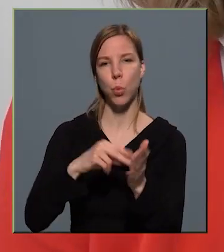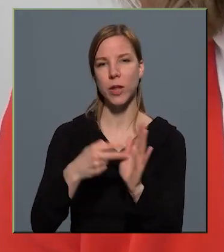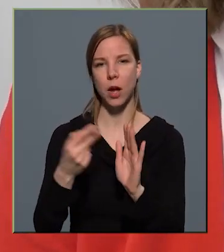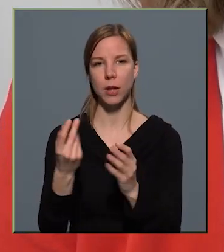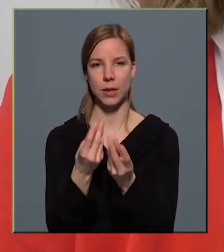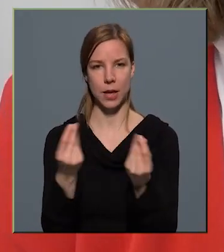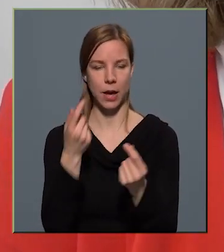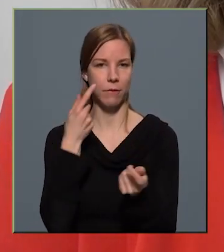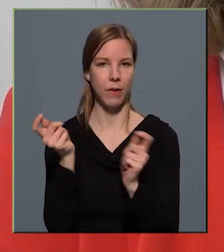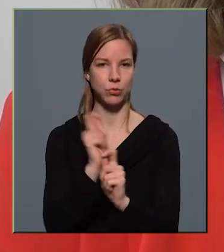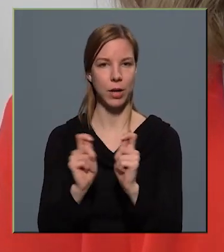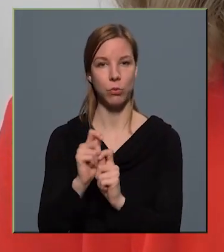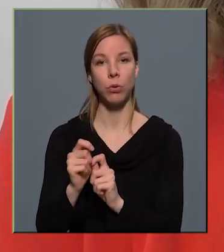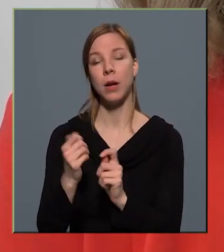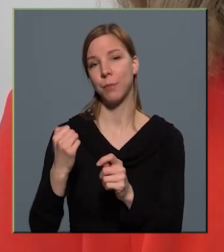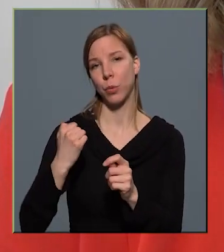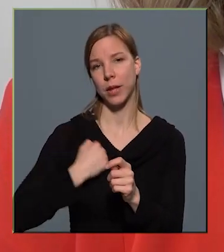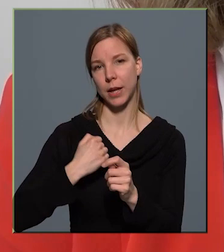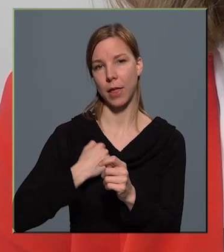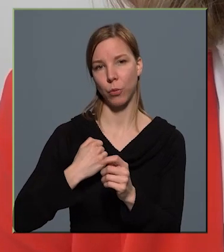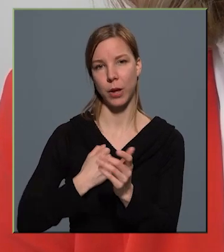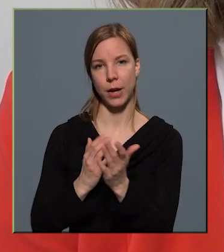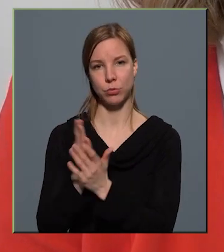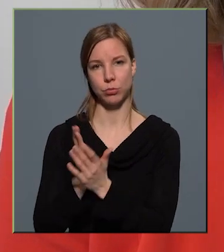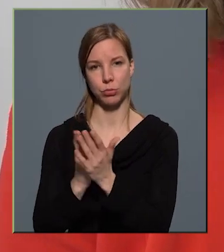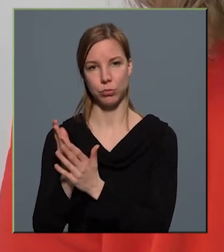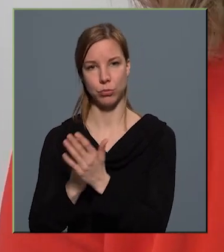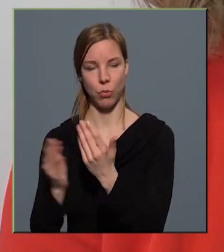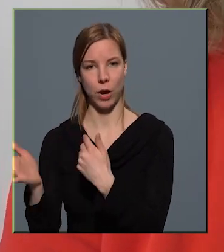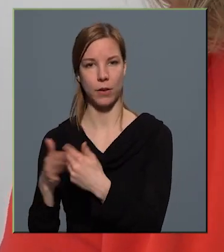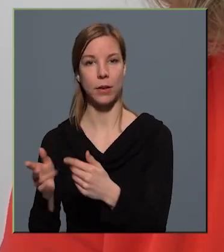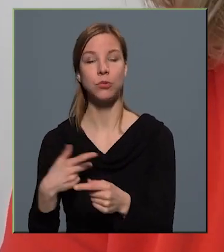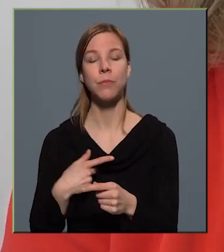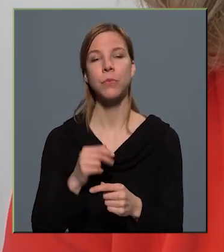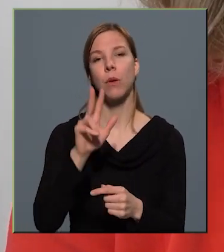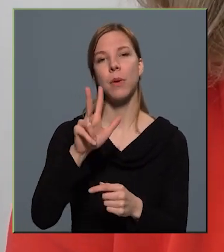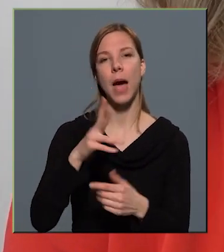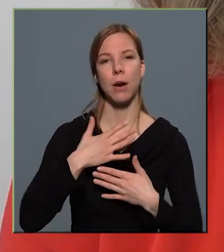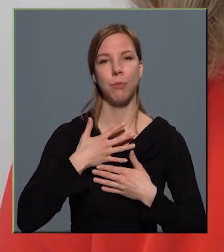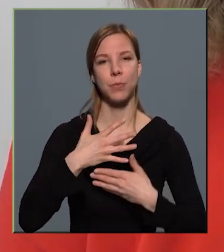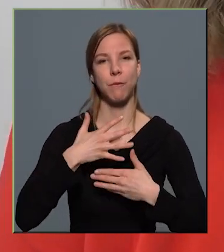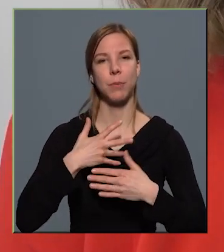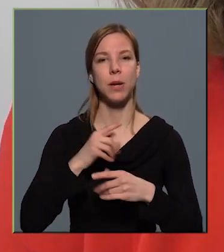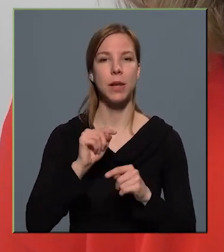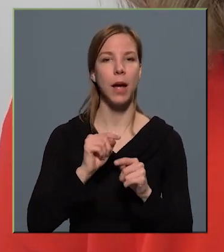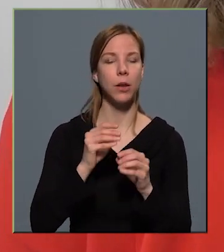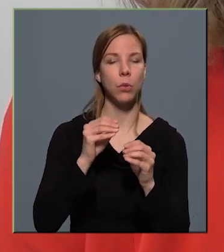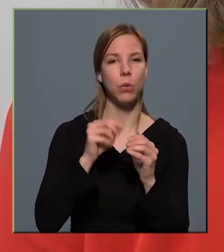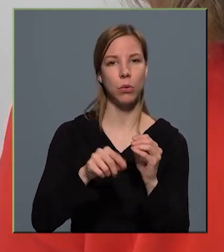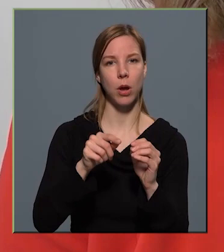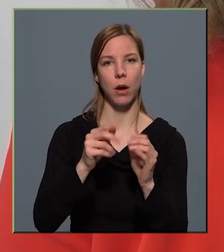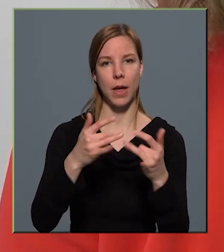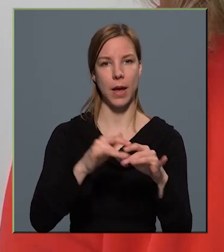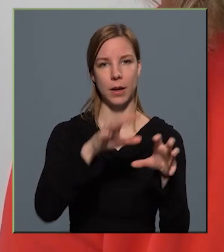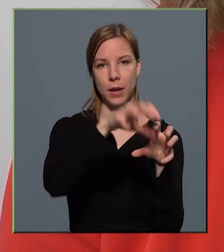a kiegészítő szolgáltatásait, és a 3 defibrillátort pedig azokra a helyekre helyezzük el, ahol még nem volt lefedve ez a